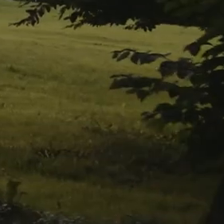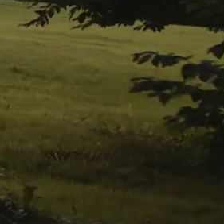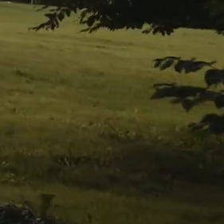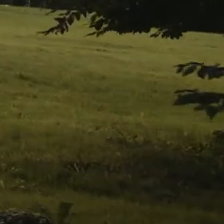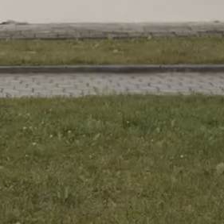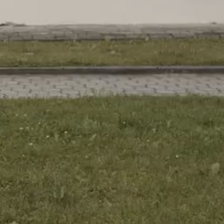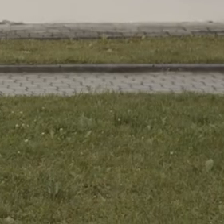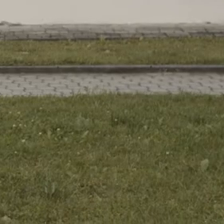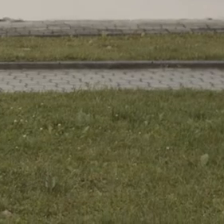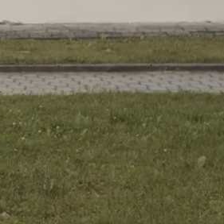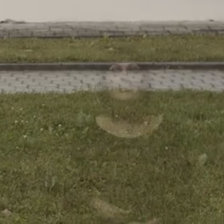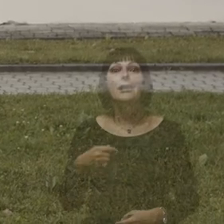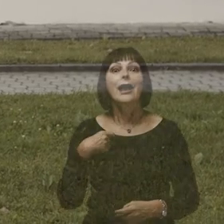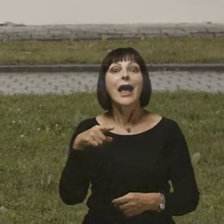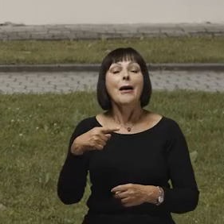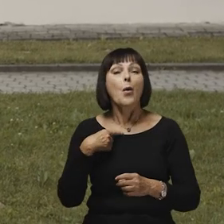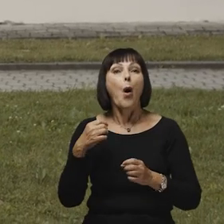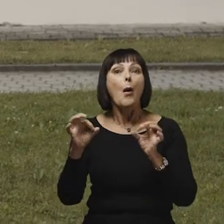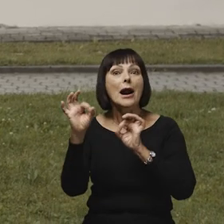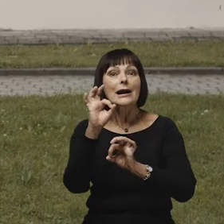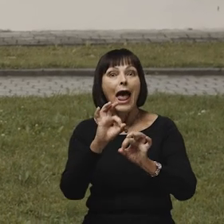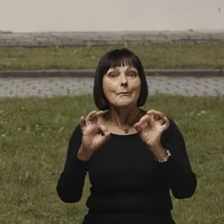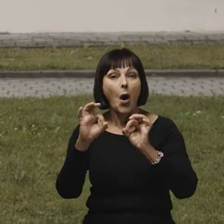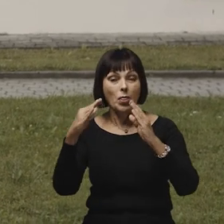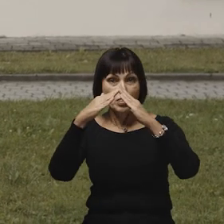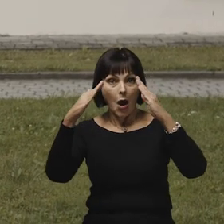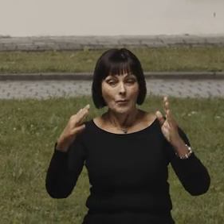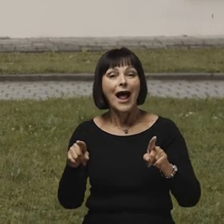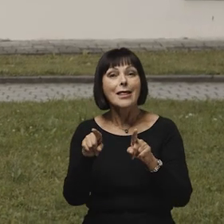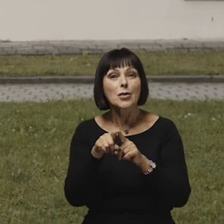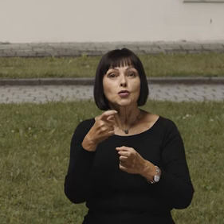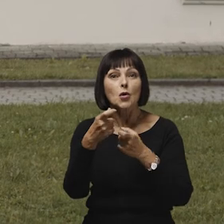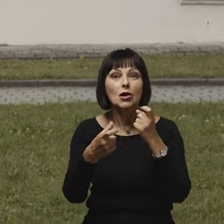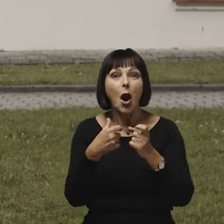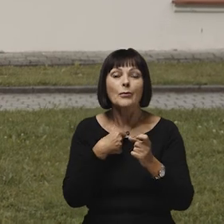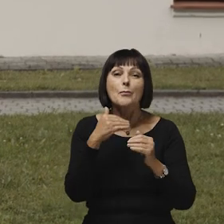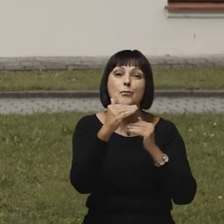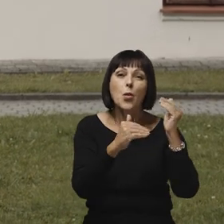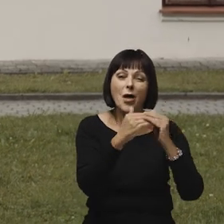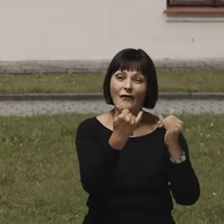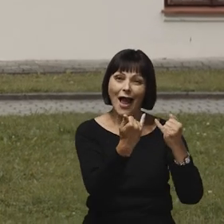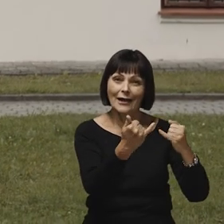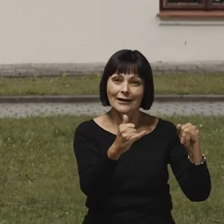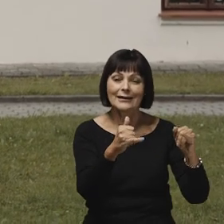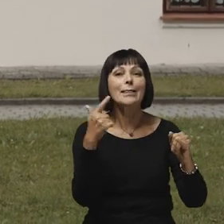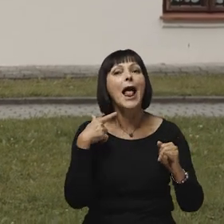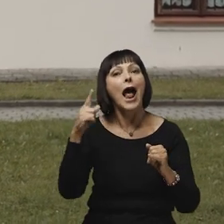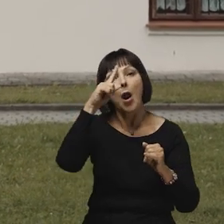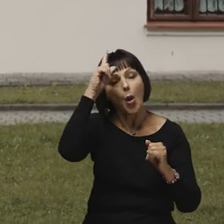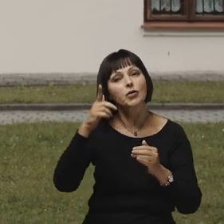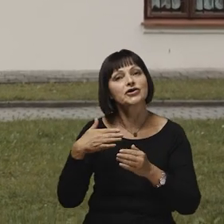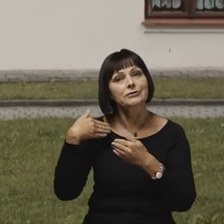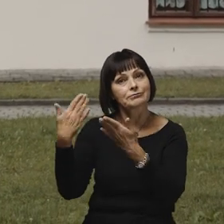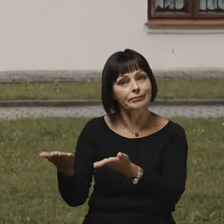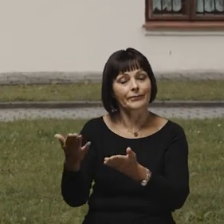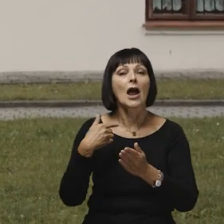skutku. Poza modernizacją dworu i folwarków, Paderewski poczynił także szereg inwestycji, które miały służyć okolicznym